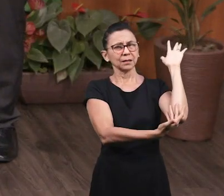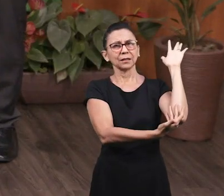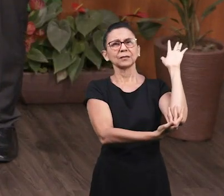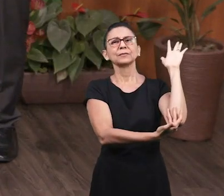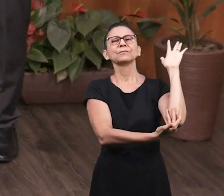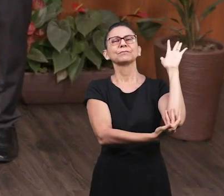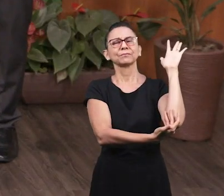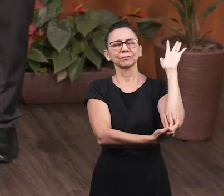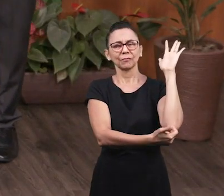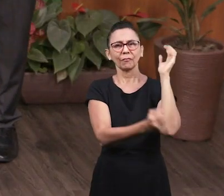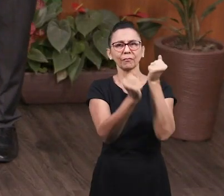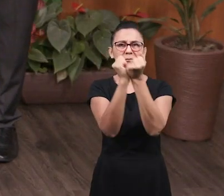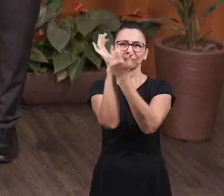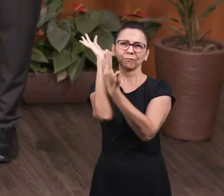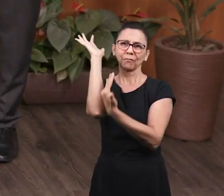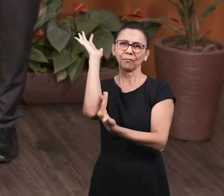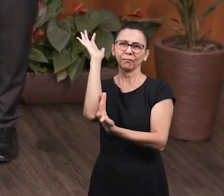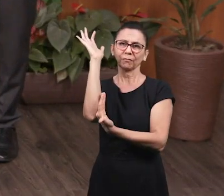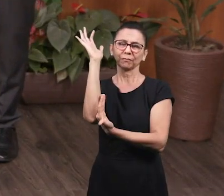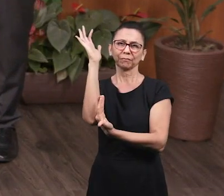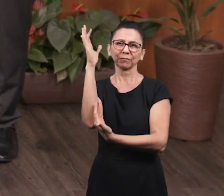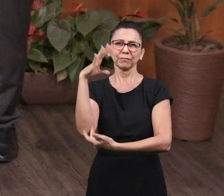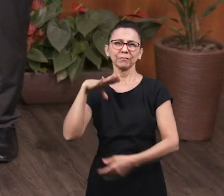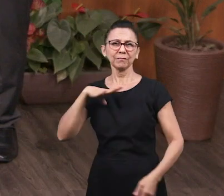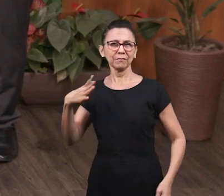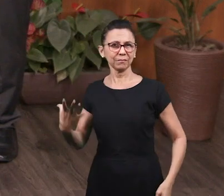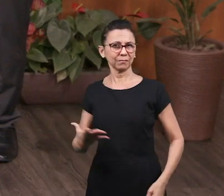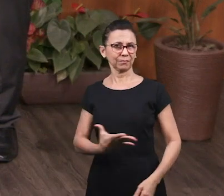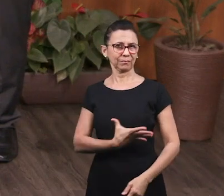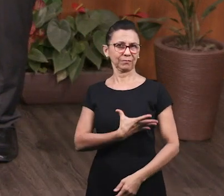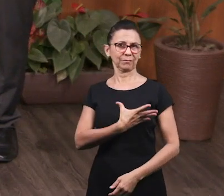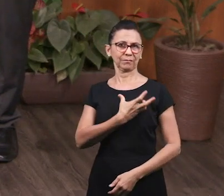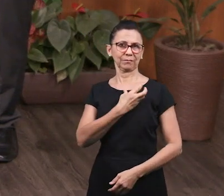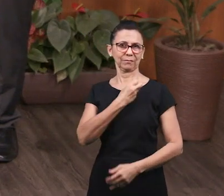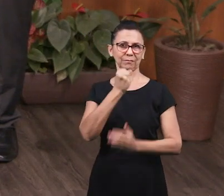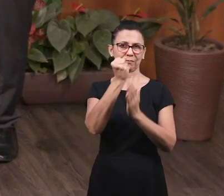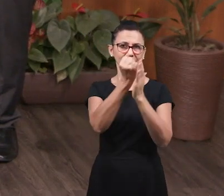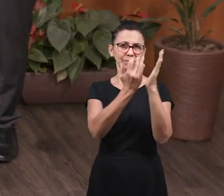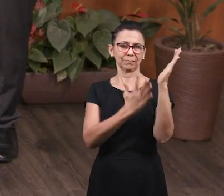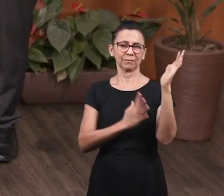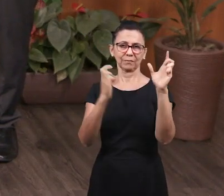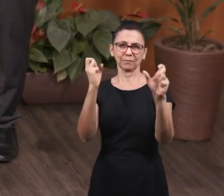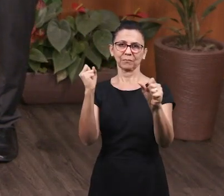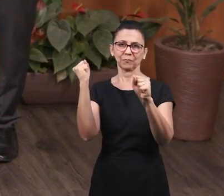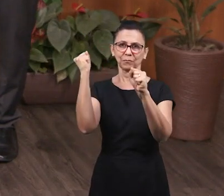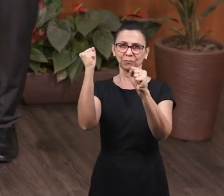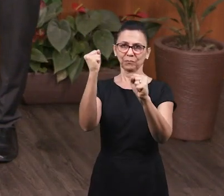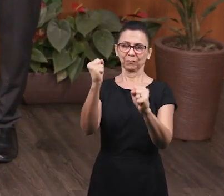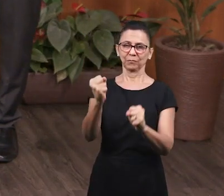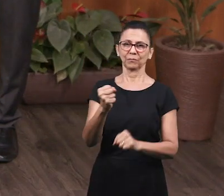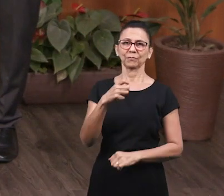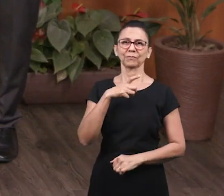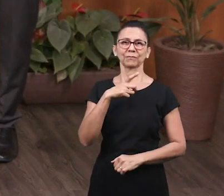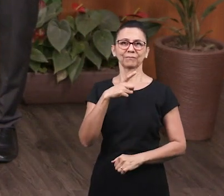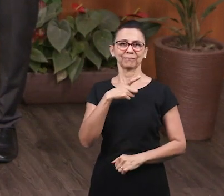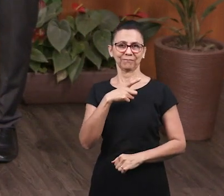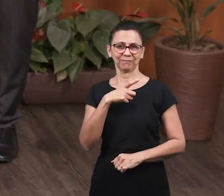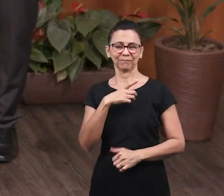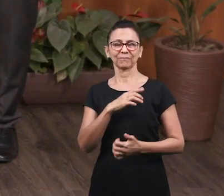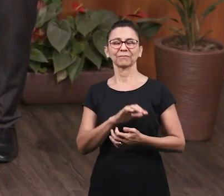croix, le sang de la rédemption, le sang puissant du Seigneur Jésus.